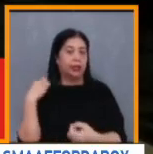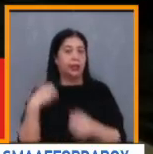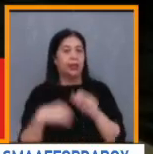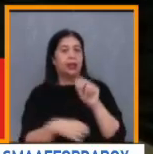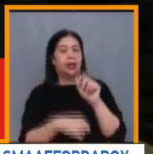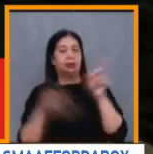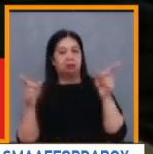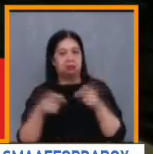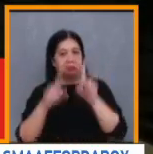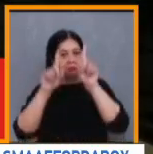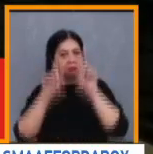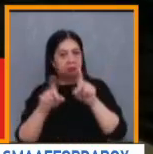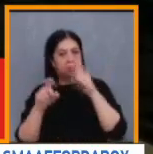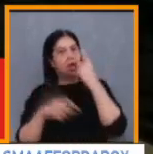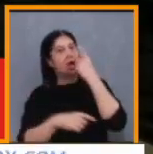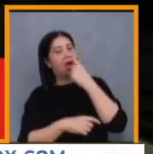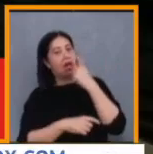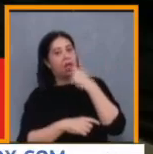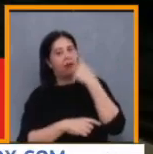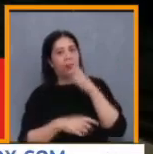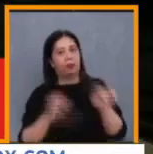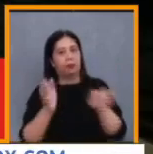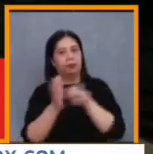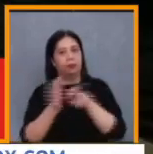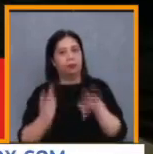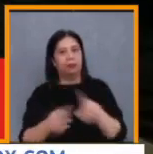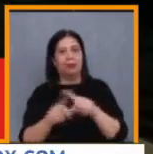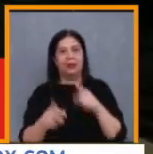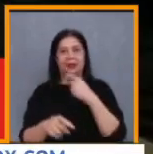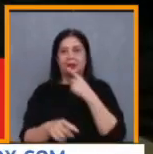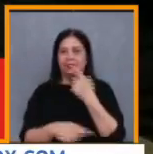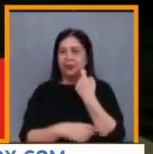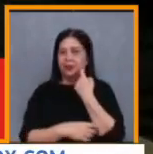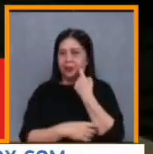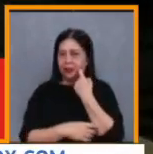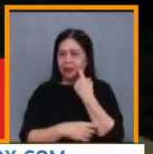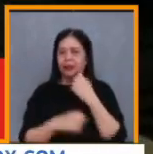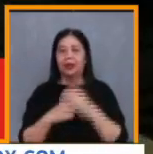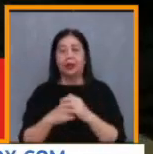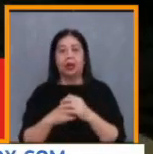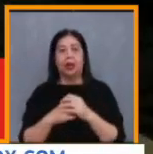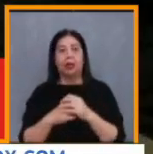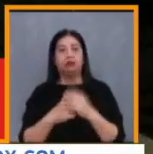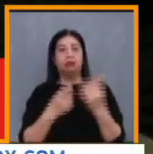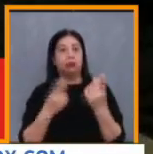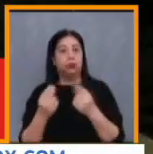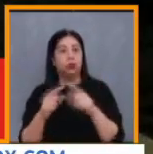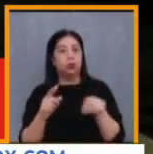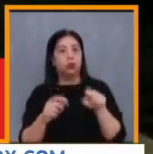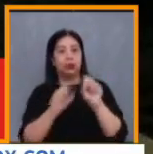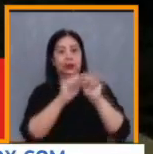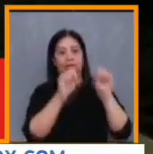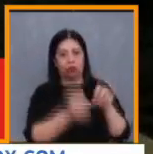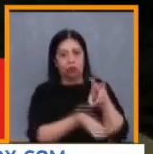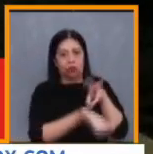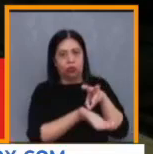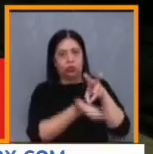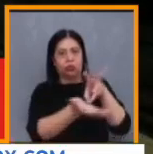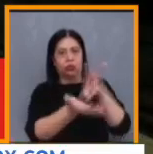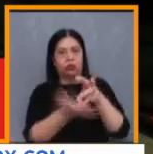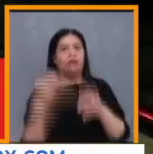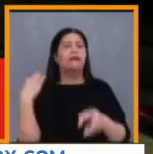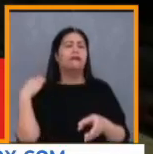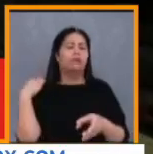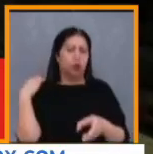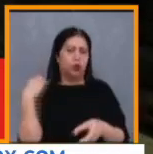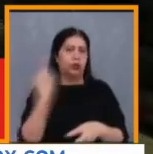pasahero. Pero doon sa nauna nilang statement na sinasabi nila ay sasagawa daw yan sa mga estasyon at ito ay voluntary lamang,